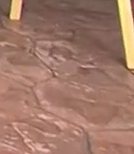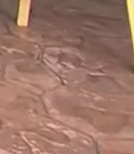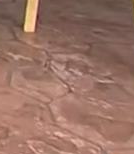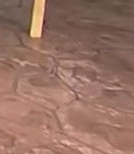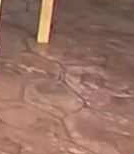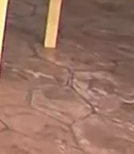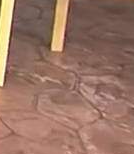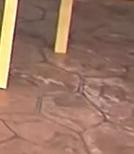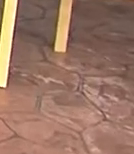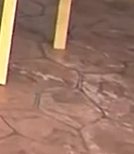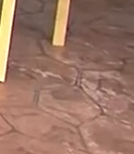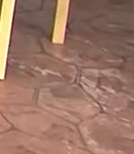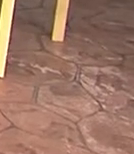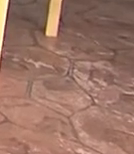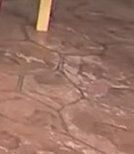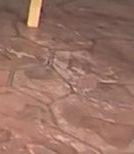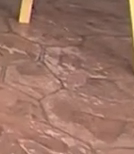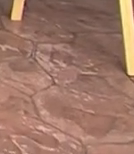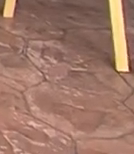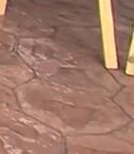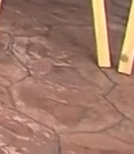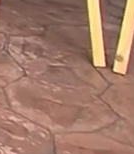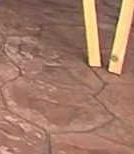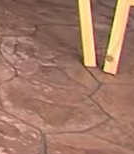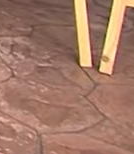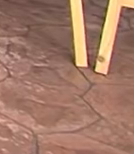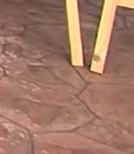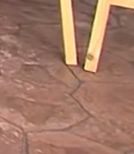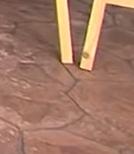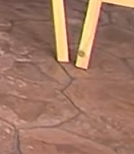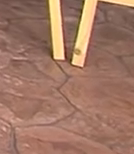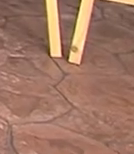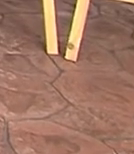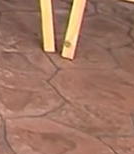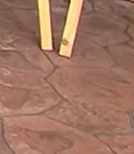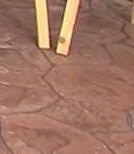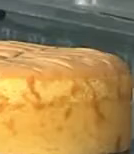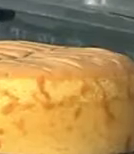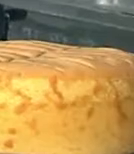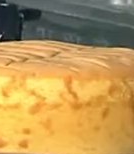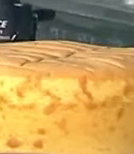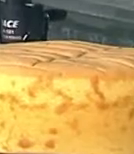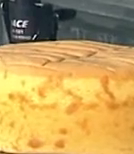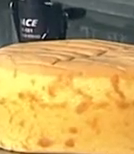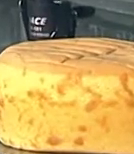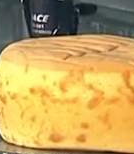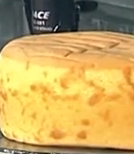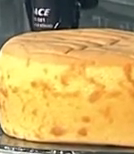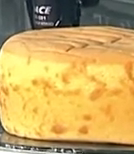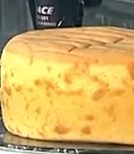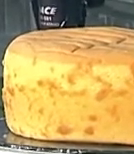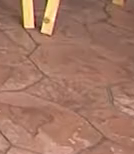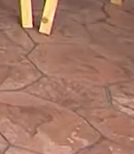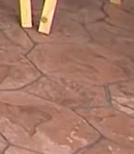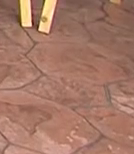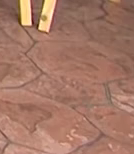Alamak, macam mana ni? Macam mana? Nak minta tolong siapa? Cikgu? Cikgu. Ya, Rina. Kenapa,